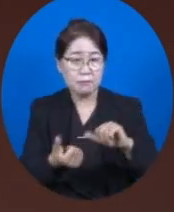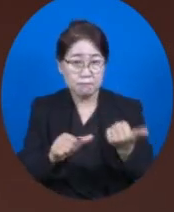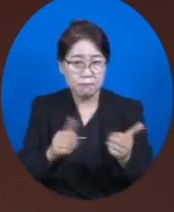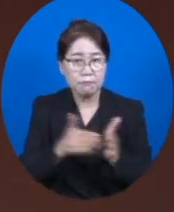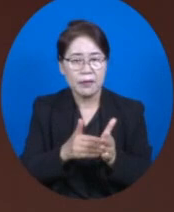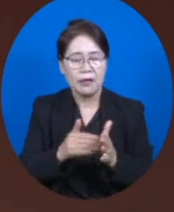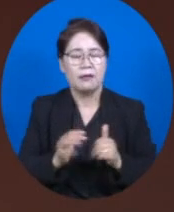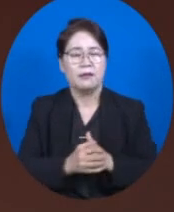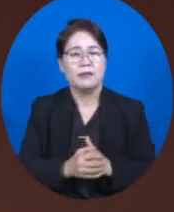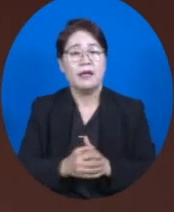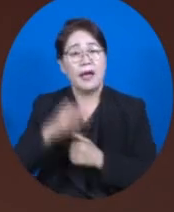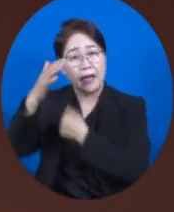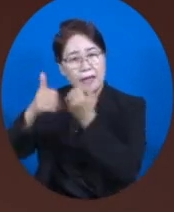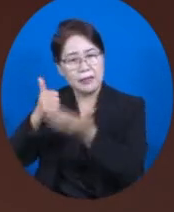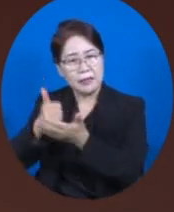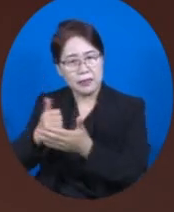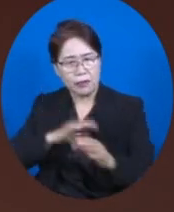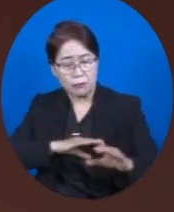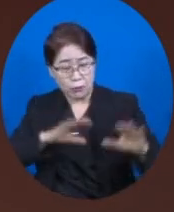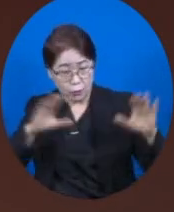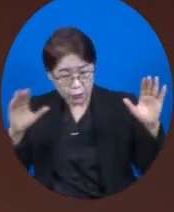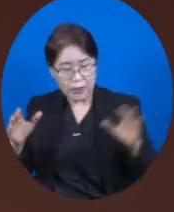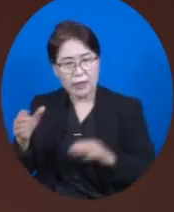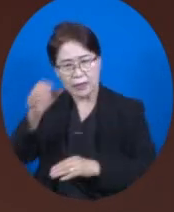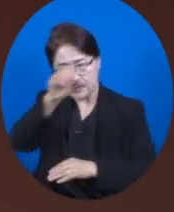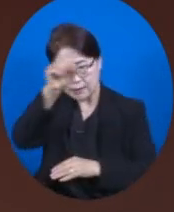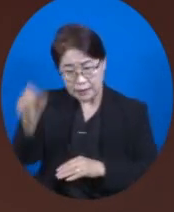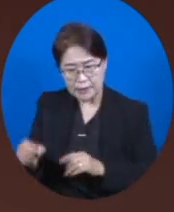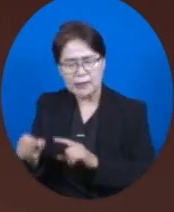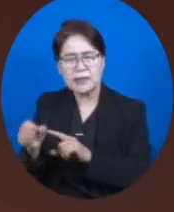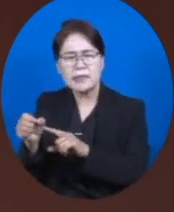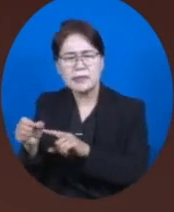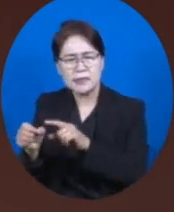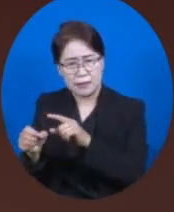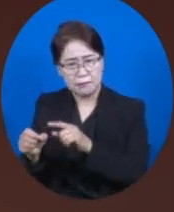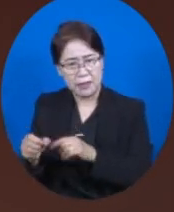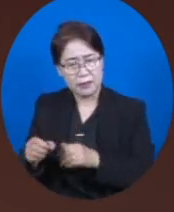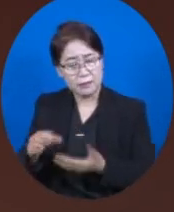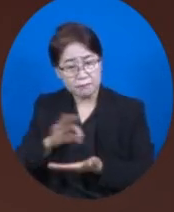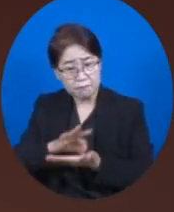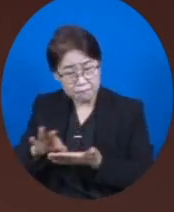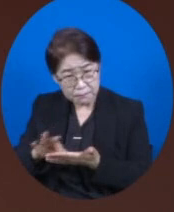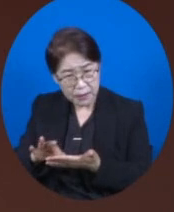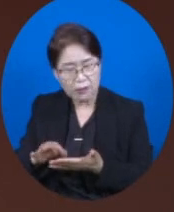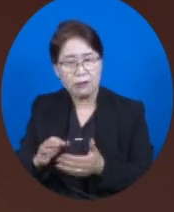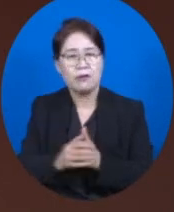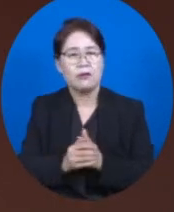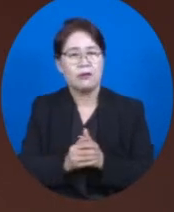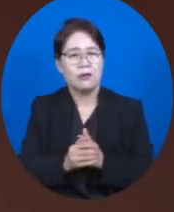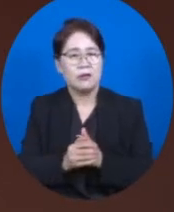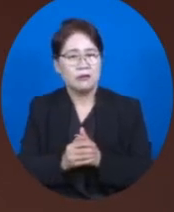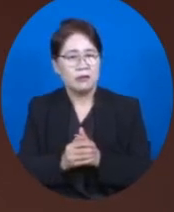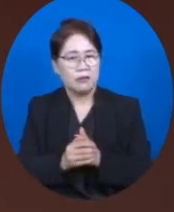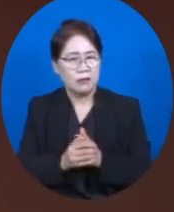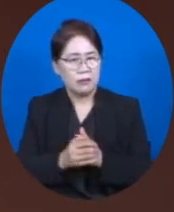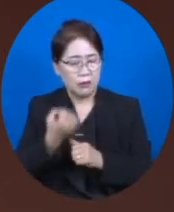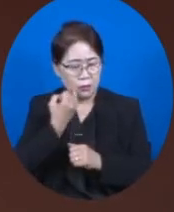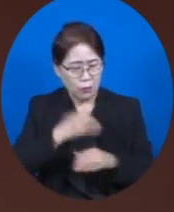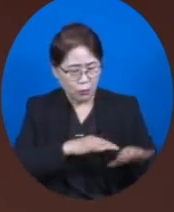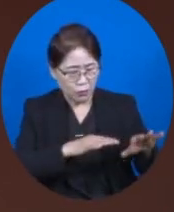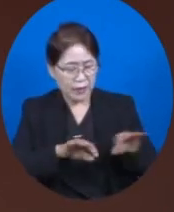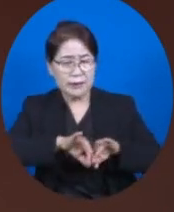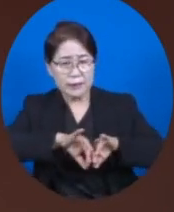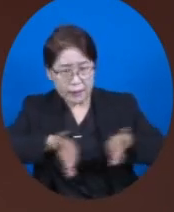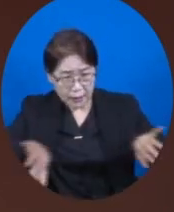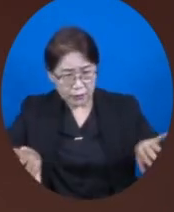하나님은요 모세의 손에 들려진 그 작은 지팡이를 도구로 사용하셔서 그 어마어마한 홍해를 가르쳤습니다